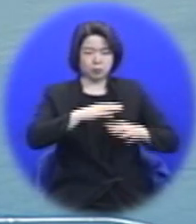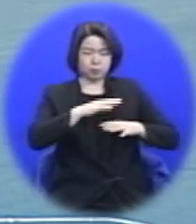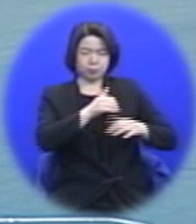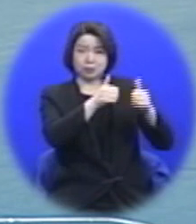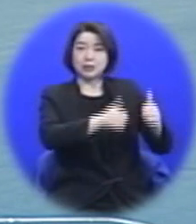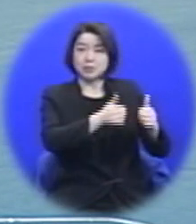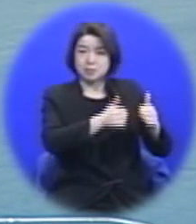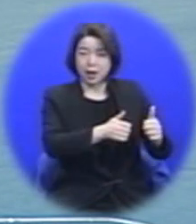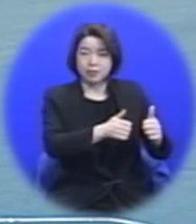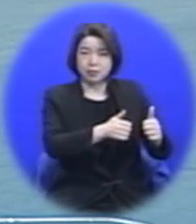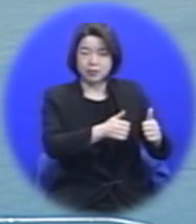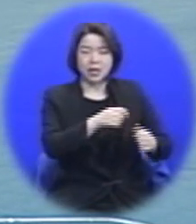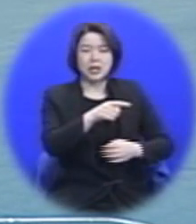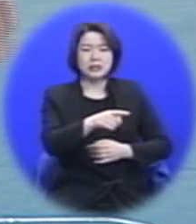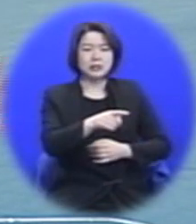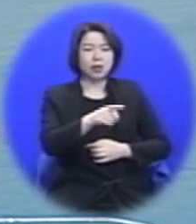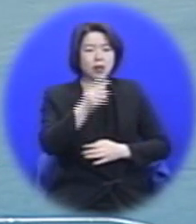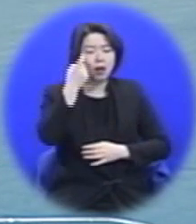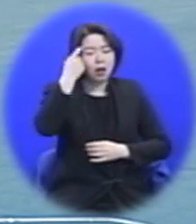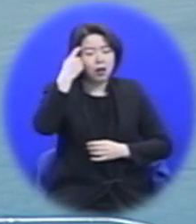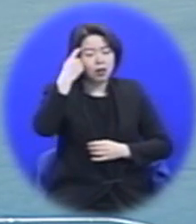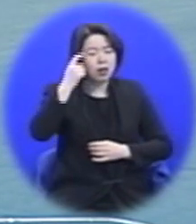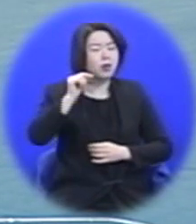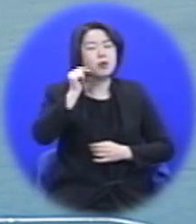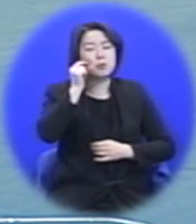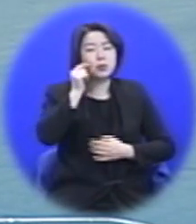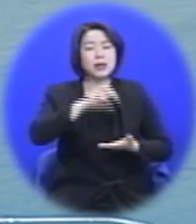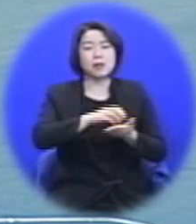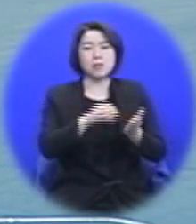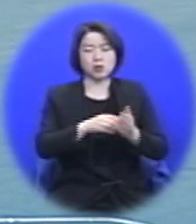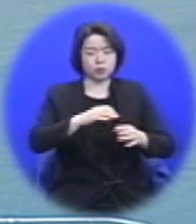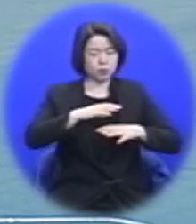심판, 그것은 상상할 수가 없다는 것입니다.